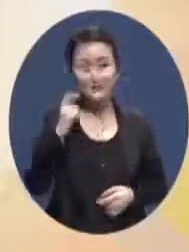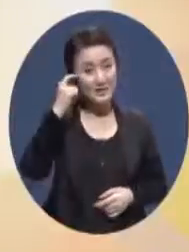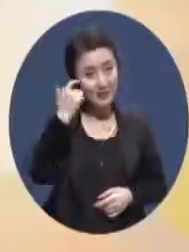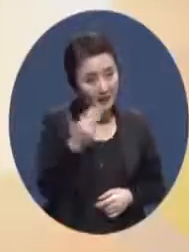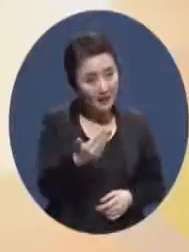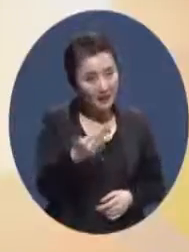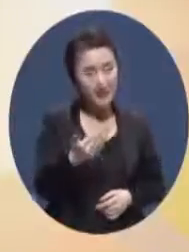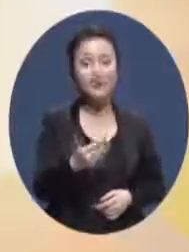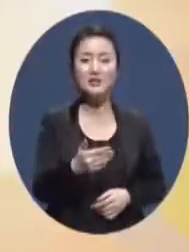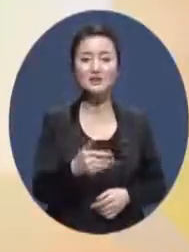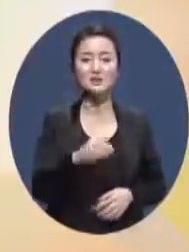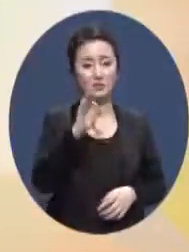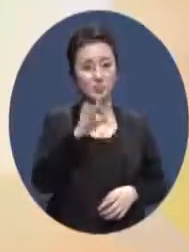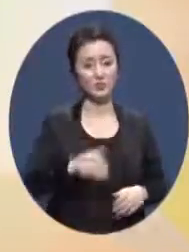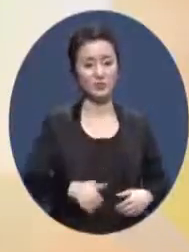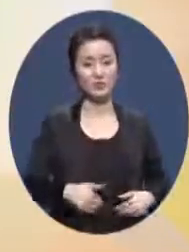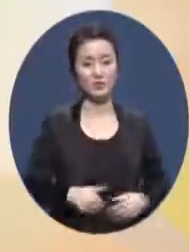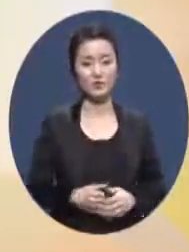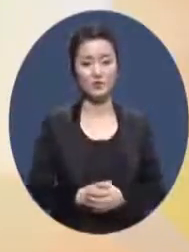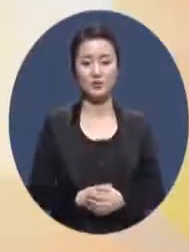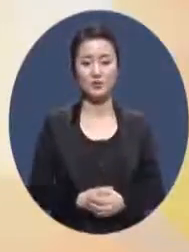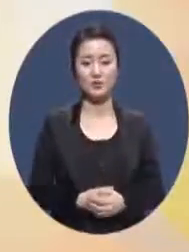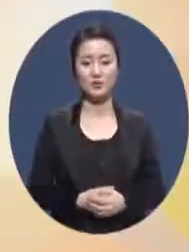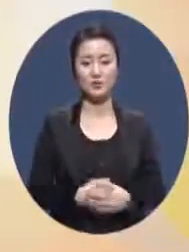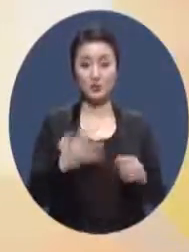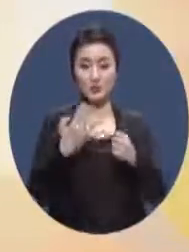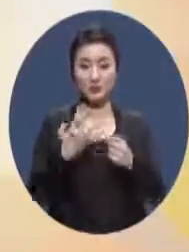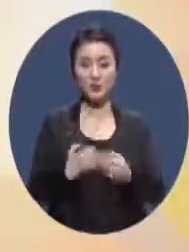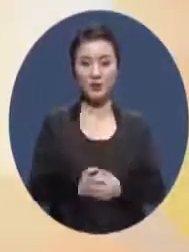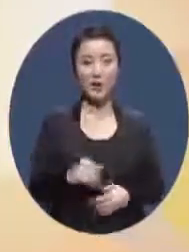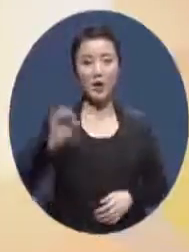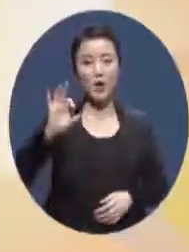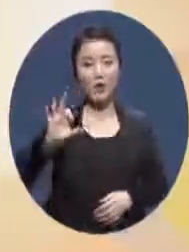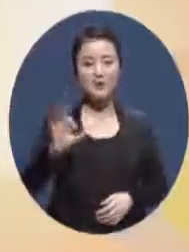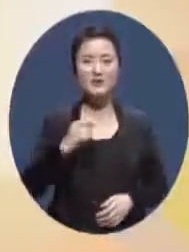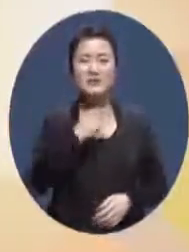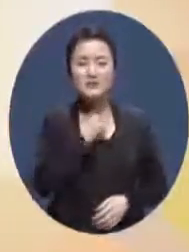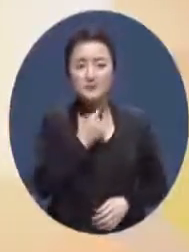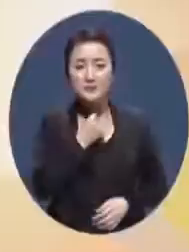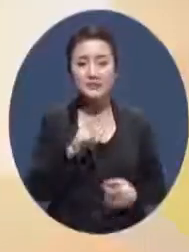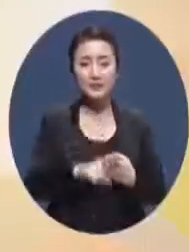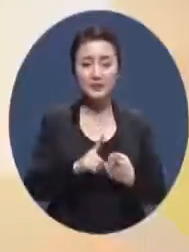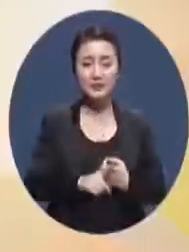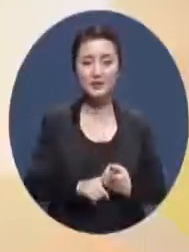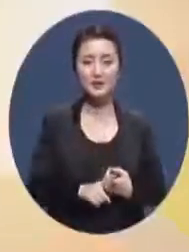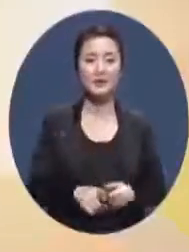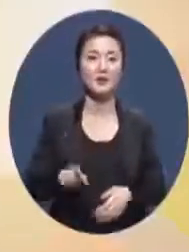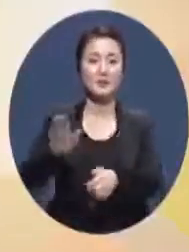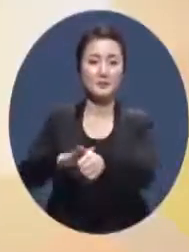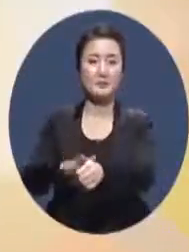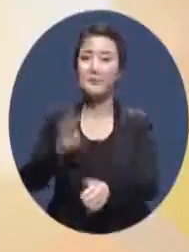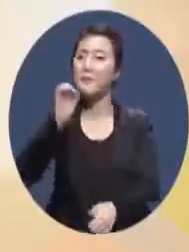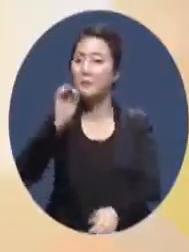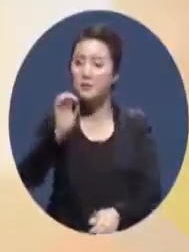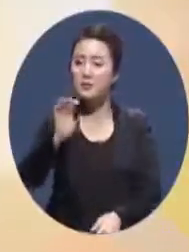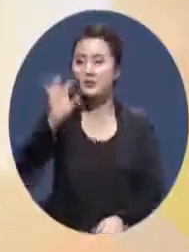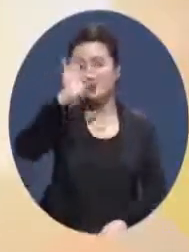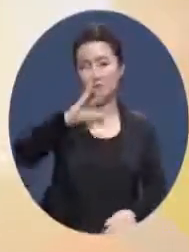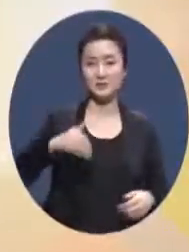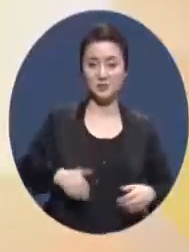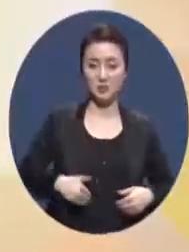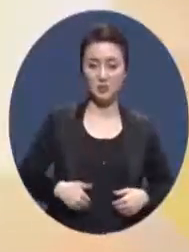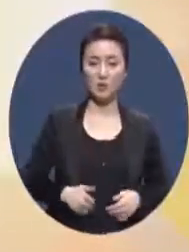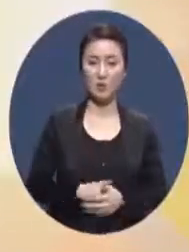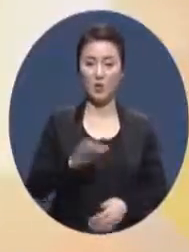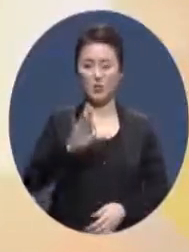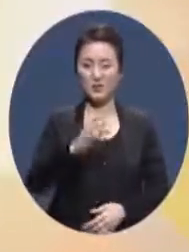이런 것이 돼야 되고 화장실 가야 할 때를 알고 이해하고 말로 이렇게 표현할 수 있어야 되고 가는 걸 거부하지 않아야 됩니다. 그래서